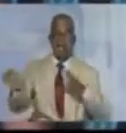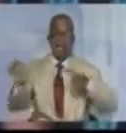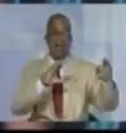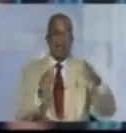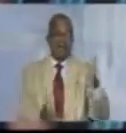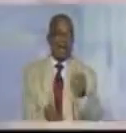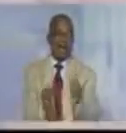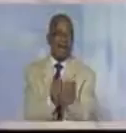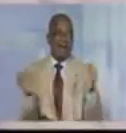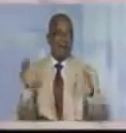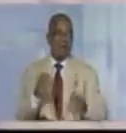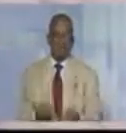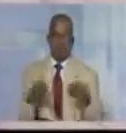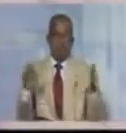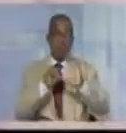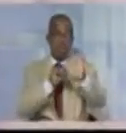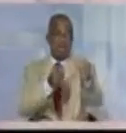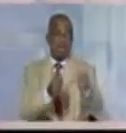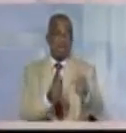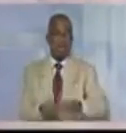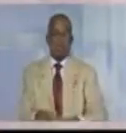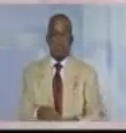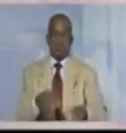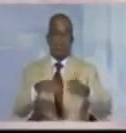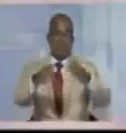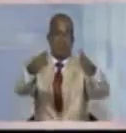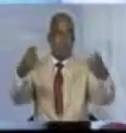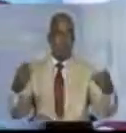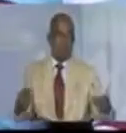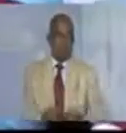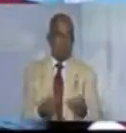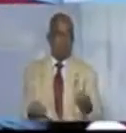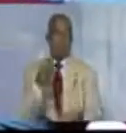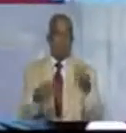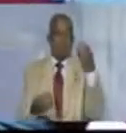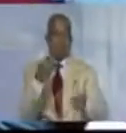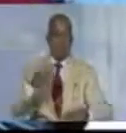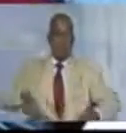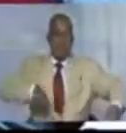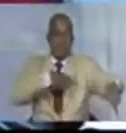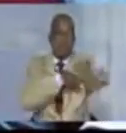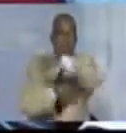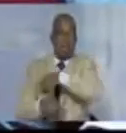dons, notamment des ustensiles de cuisine, des pagnes et une somme de 500 000